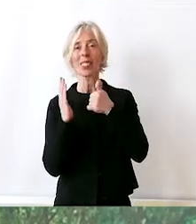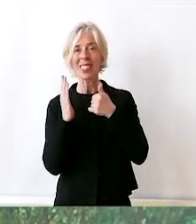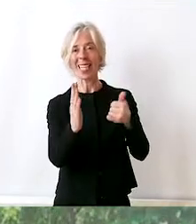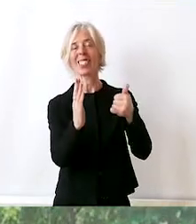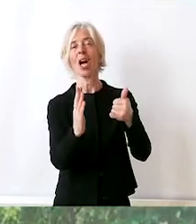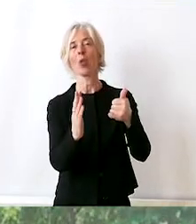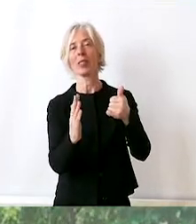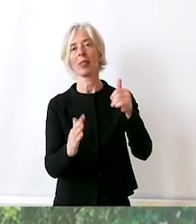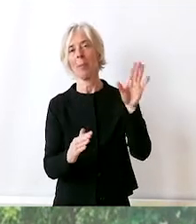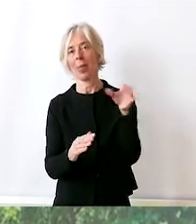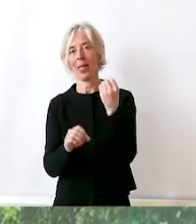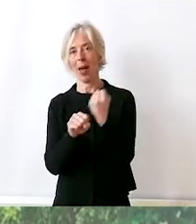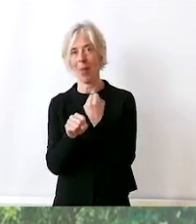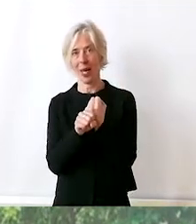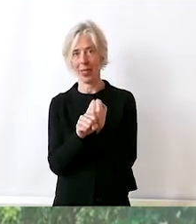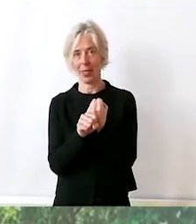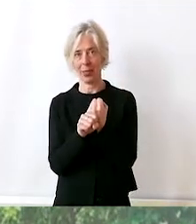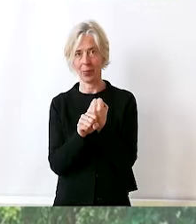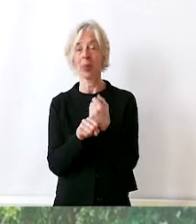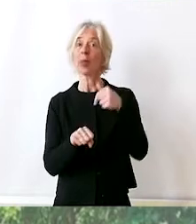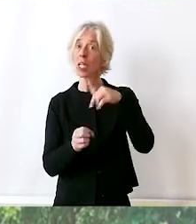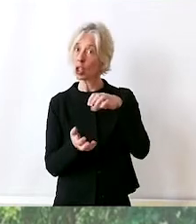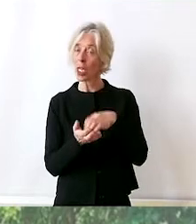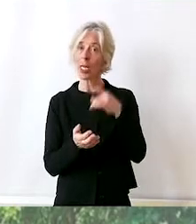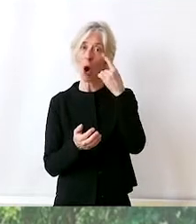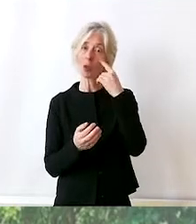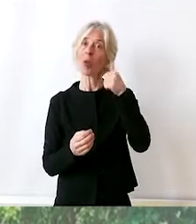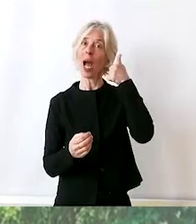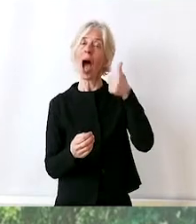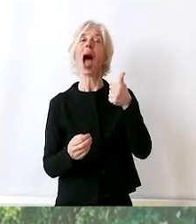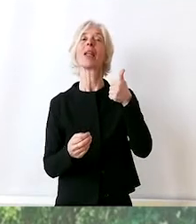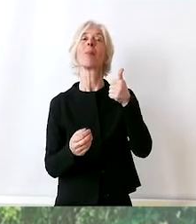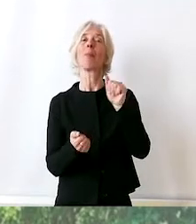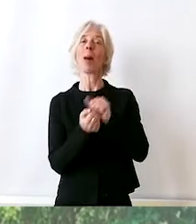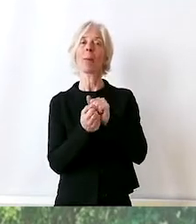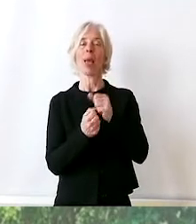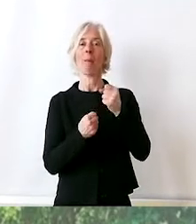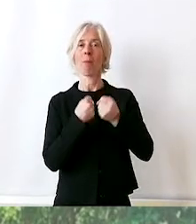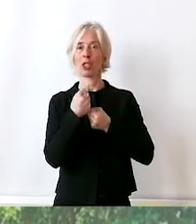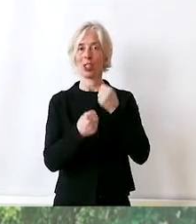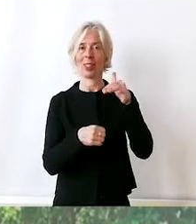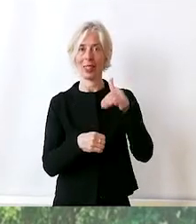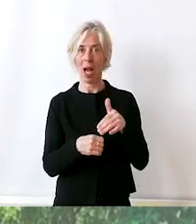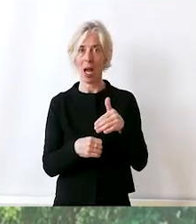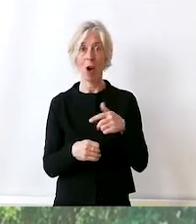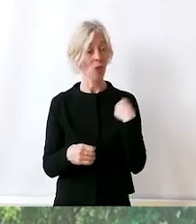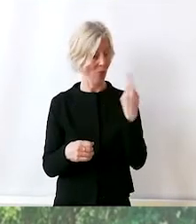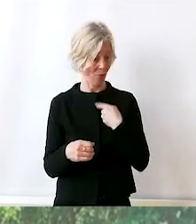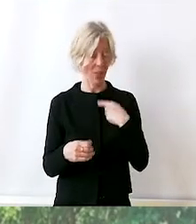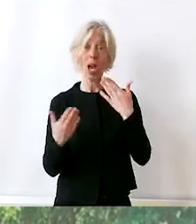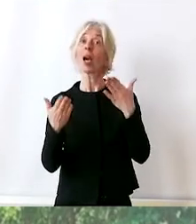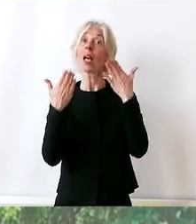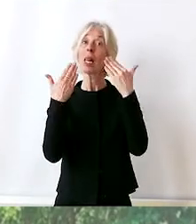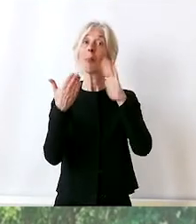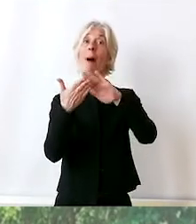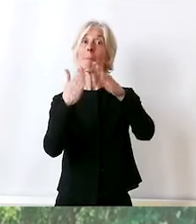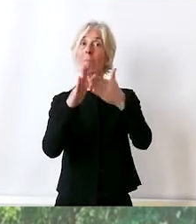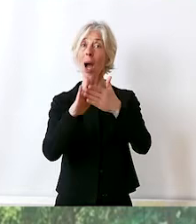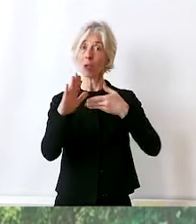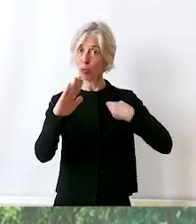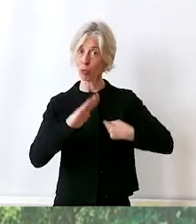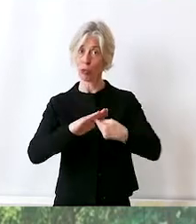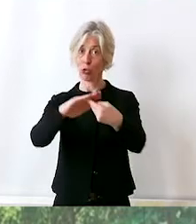Papiermaschine. Wir als UPM Communication Papers unterzeichnen den Augsburger Klimapakt, weil es unser Ziel